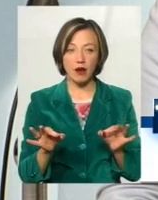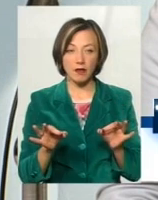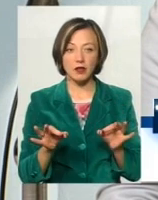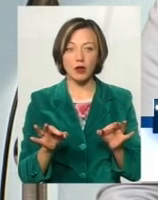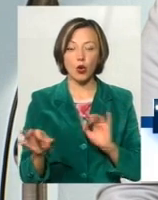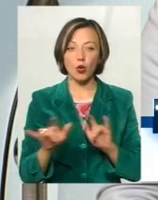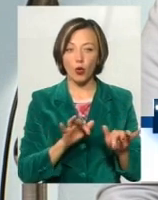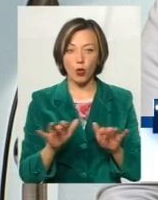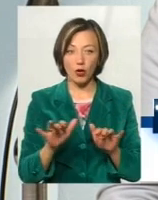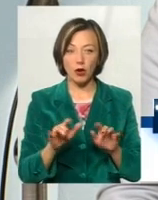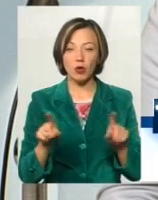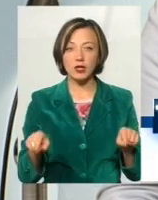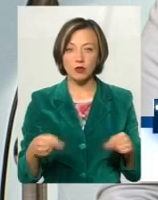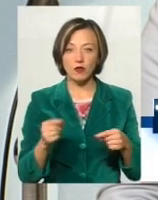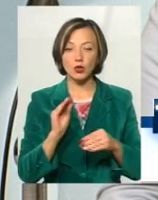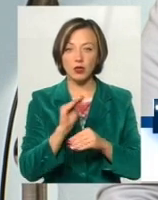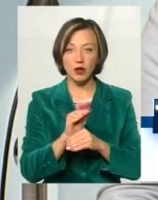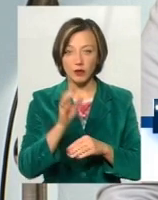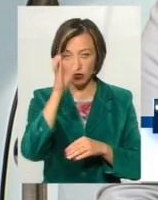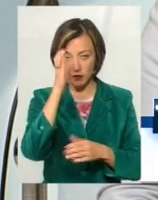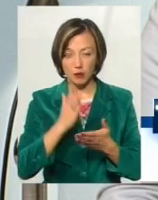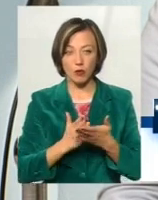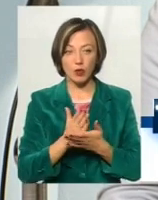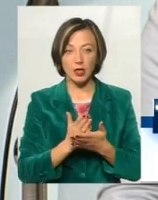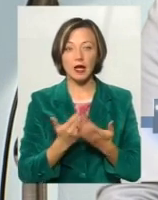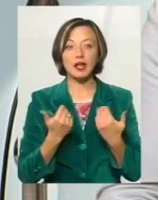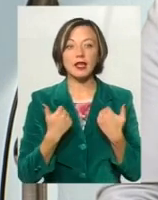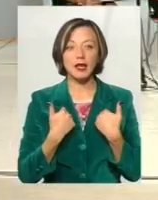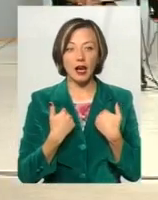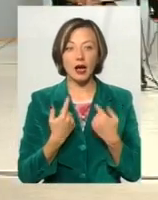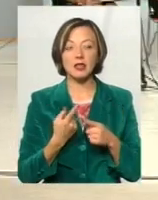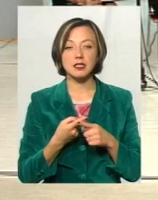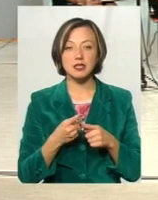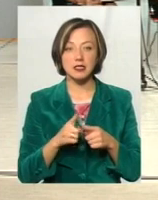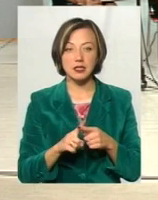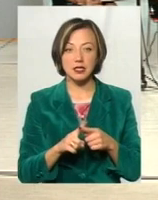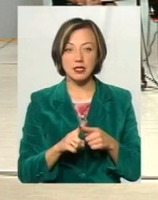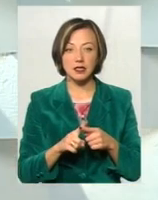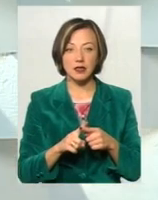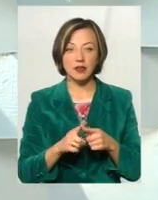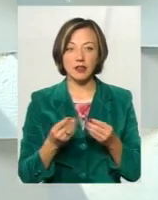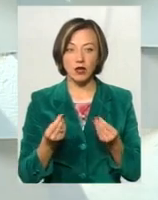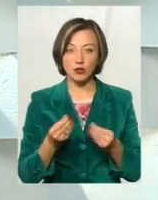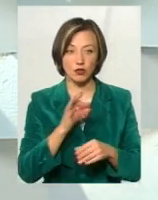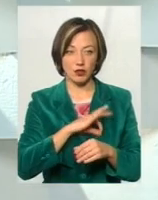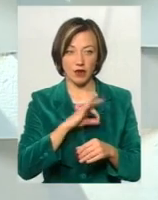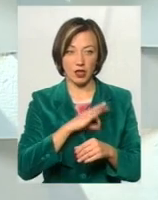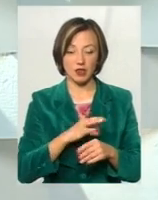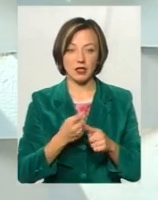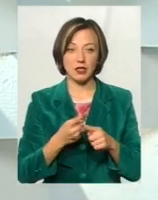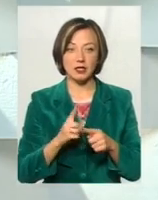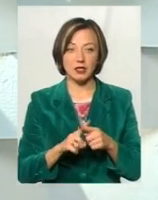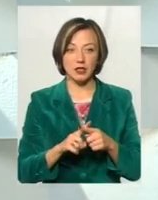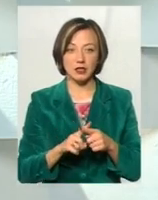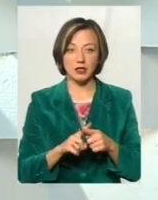крок, що організували додаткові освітні послуги. Я це і також говорили. Так. Це фінансові зловживання в